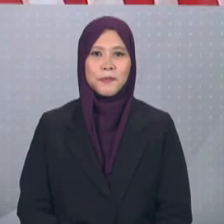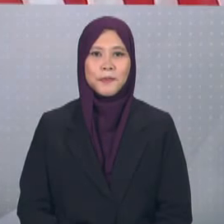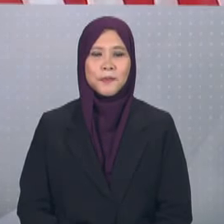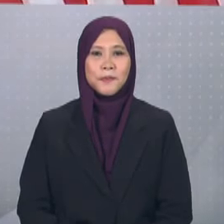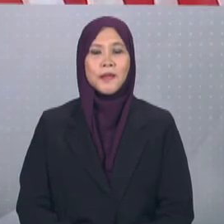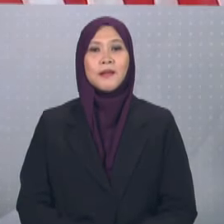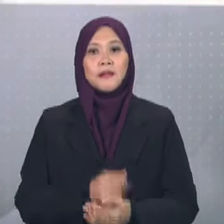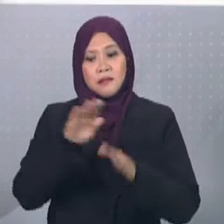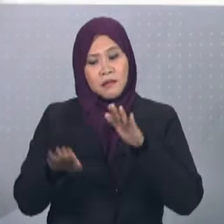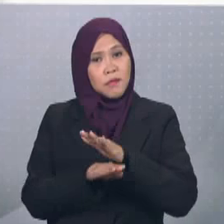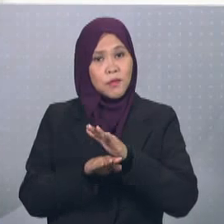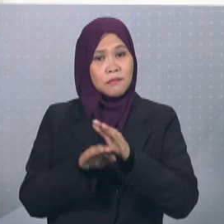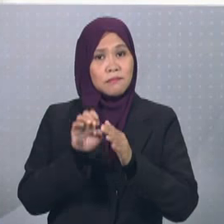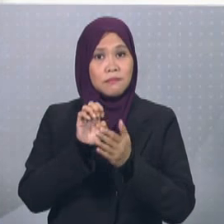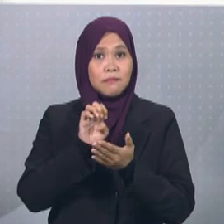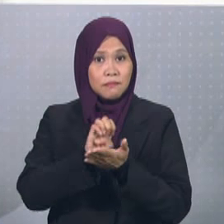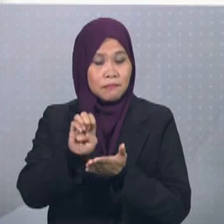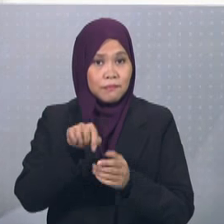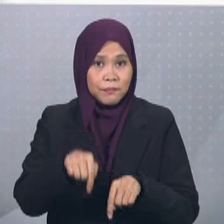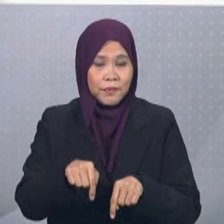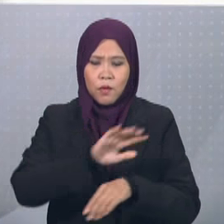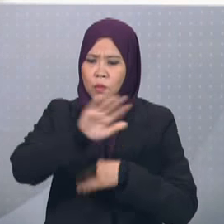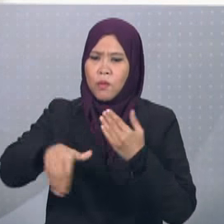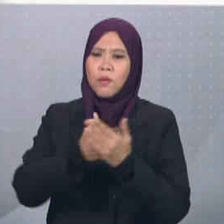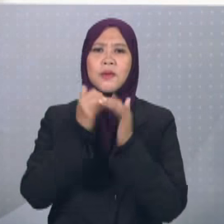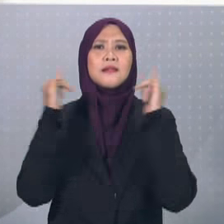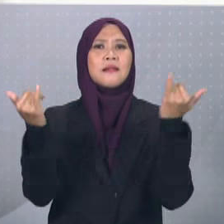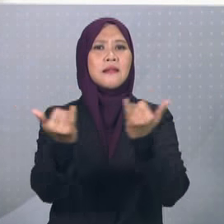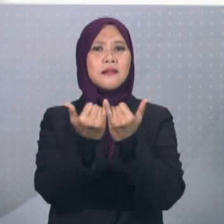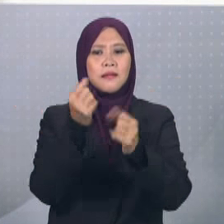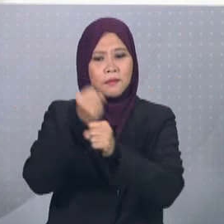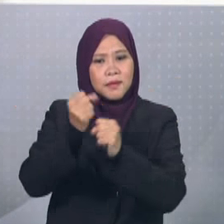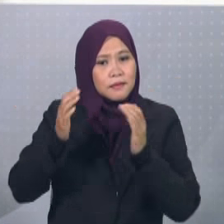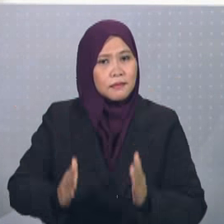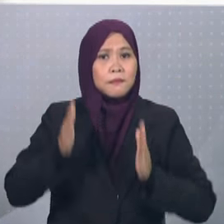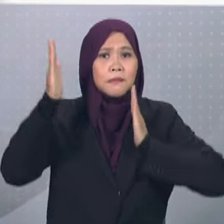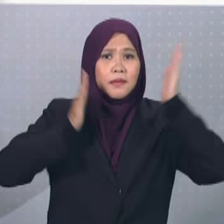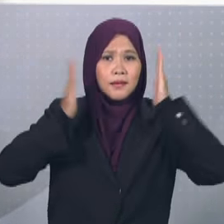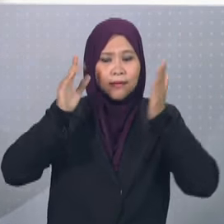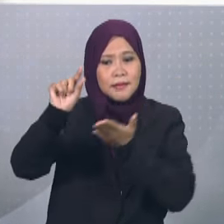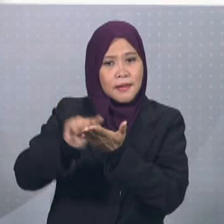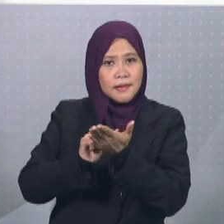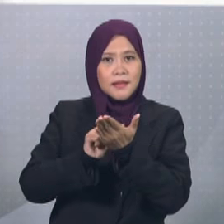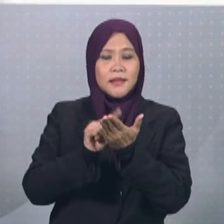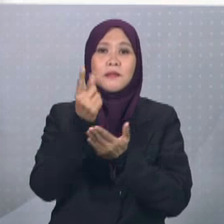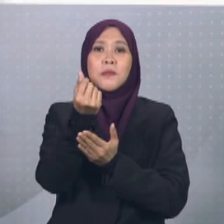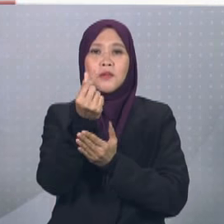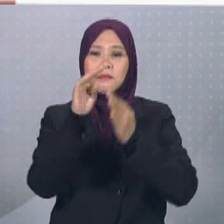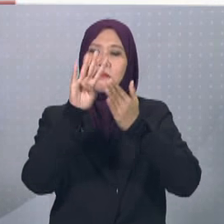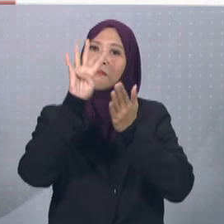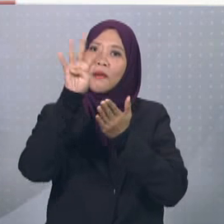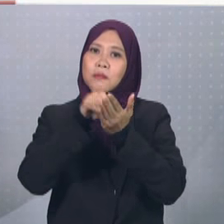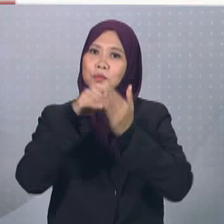Di bawah inisiatif tambahan ini, semua syarikat dengan pekerja tempatan yang bergaji